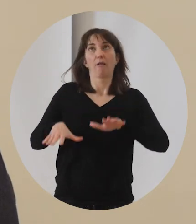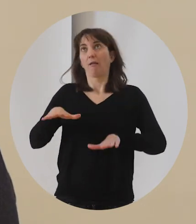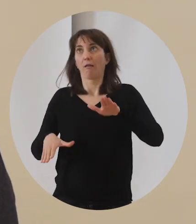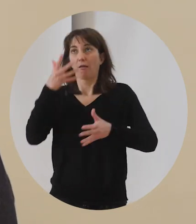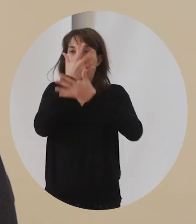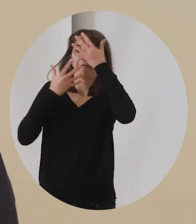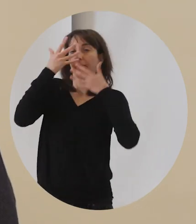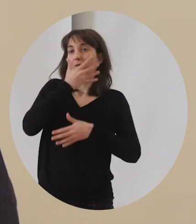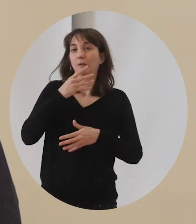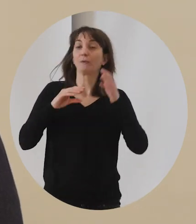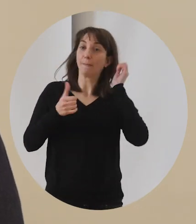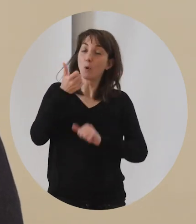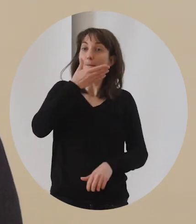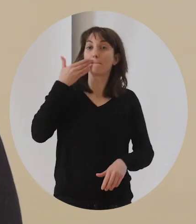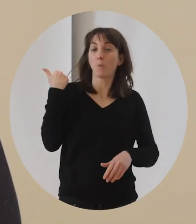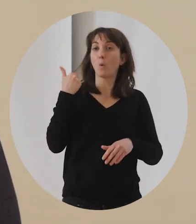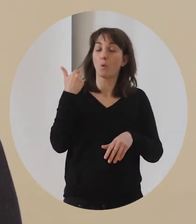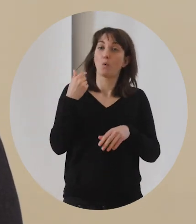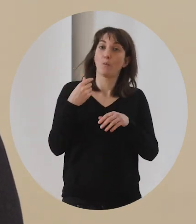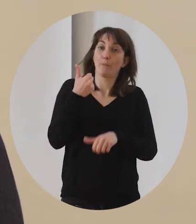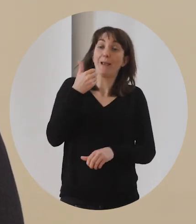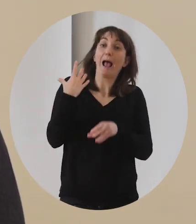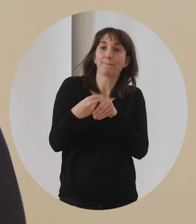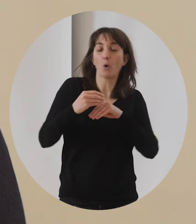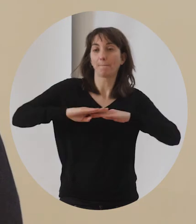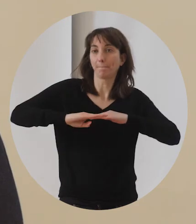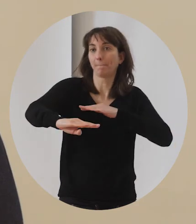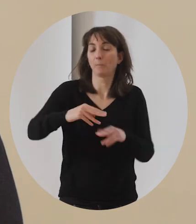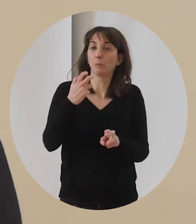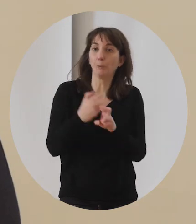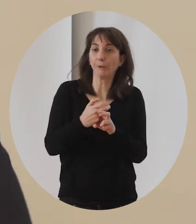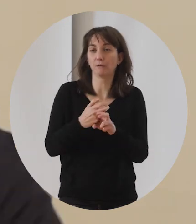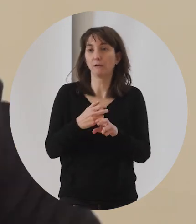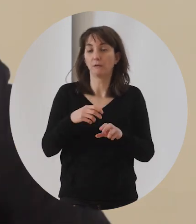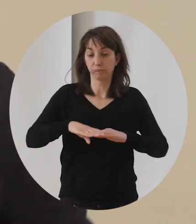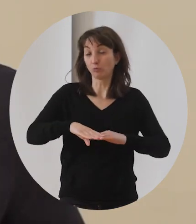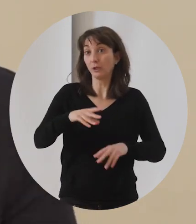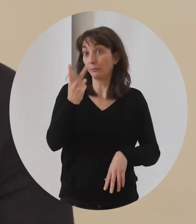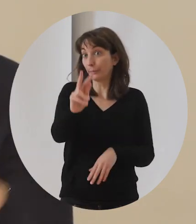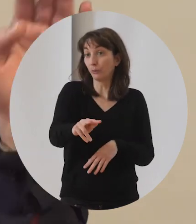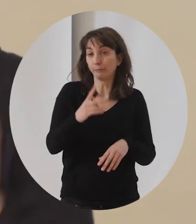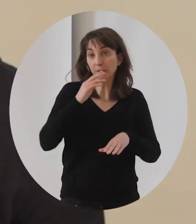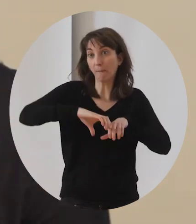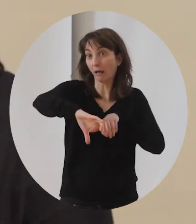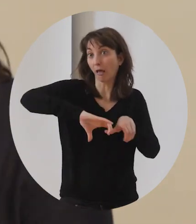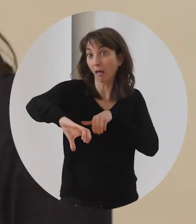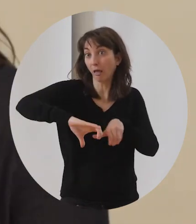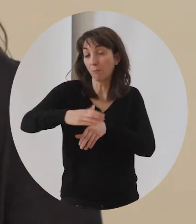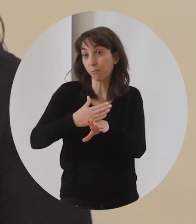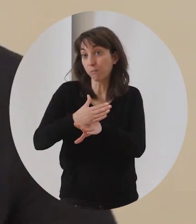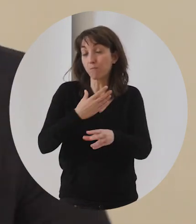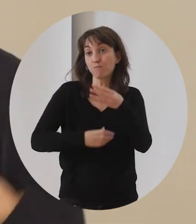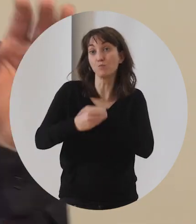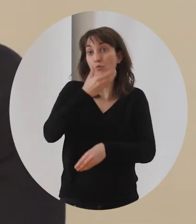l'enfant. Donc qu'il apprenne déjà et qu'il se sente à l'aise sur une surface dure, comme le plancher que vous avez si c'est un parquet dans la salle